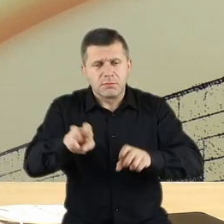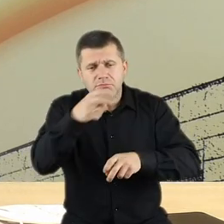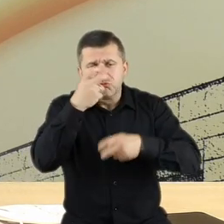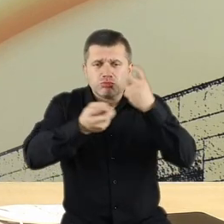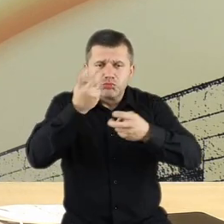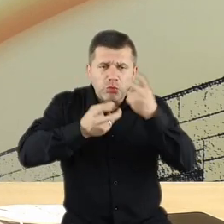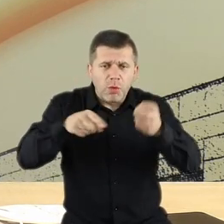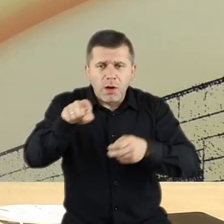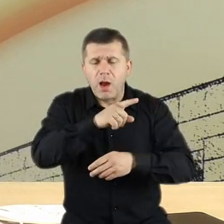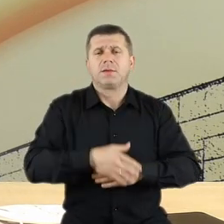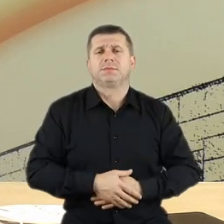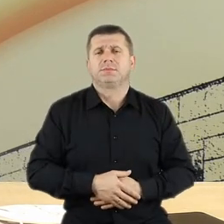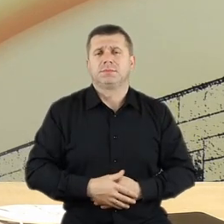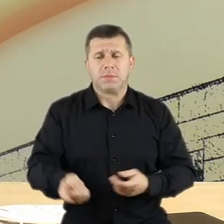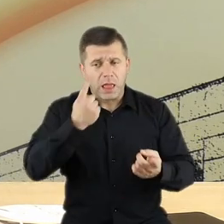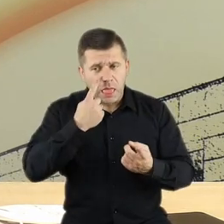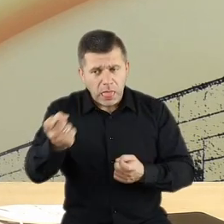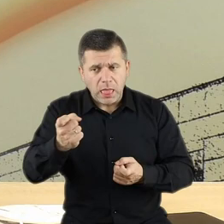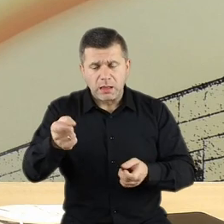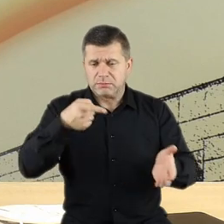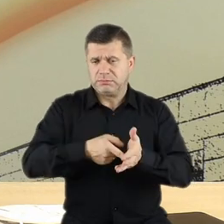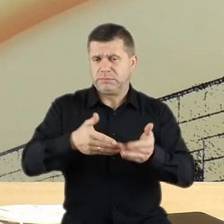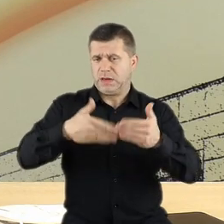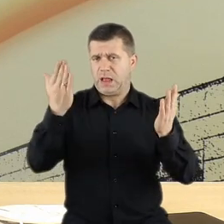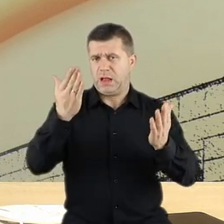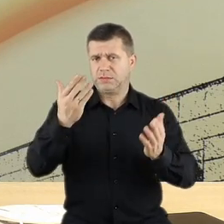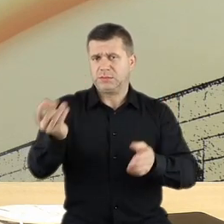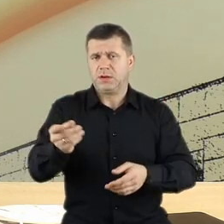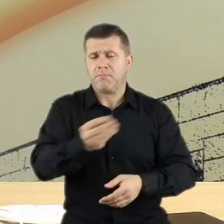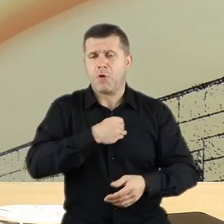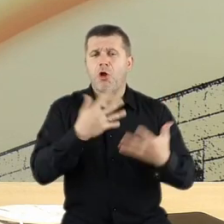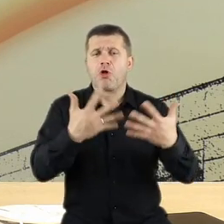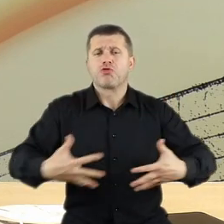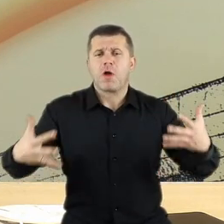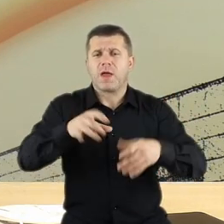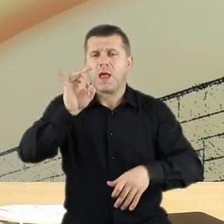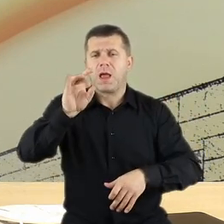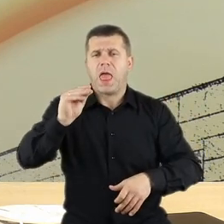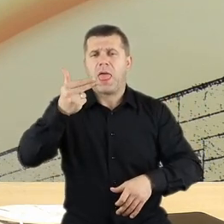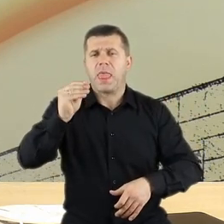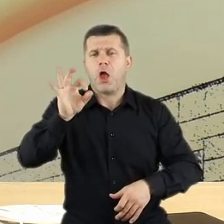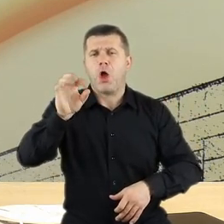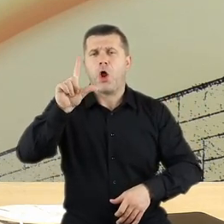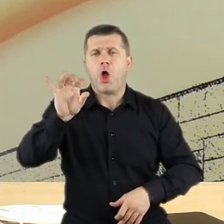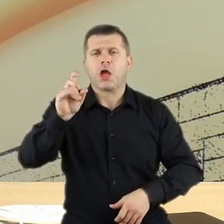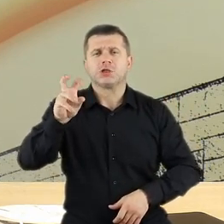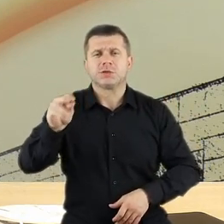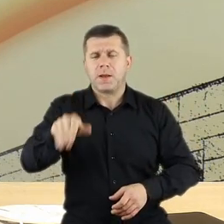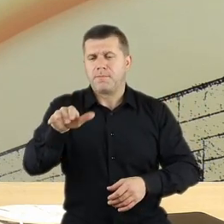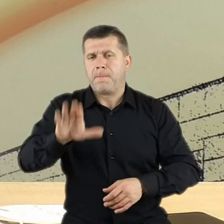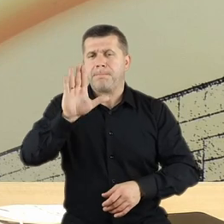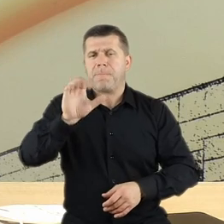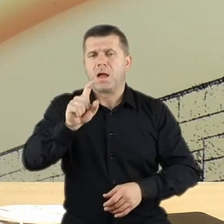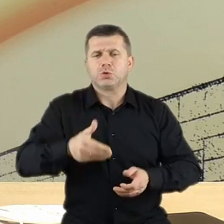tam szukać No i natknęłam się Pewnego razu w stronę Polskiego Towarzystwa genealogicznego w bazę